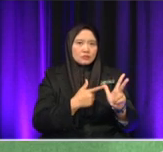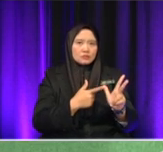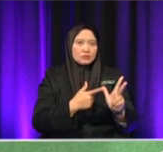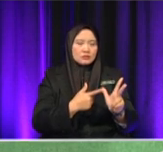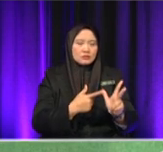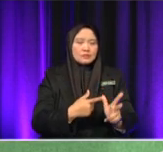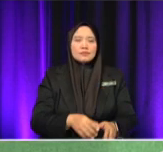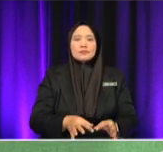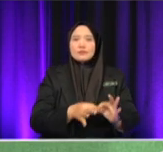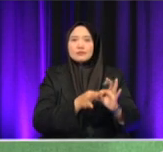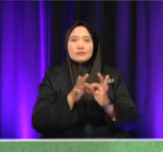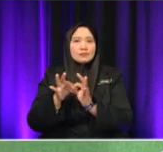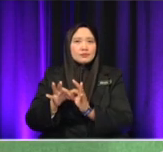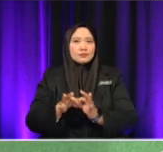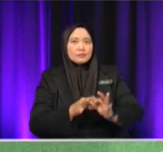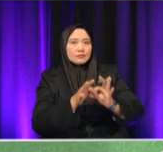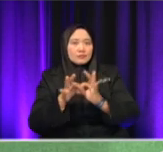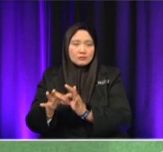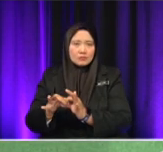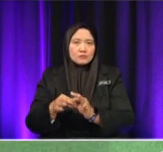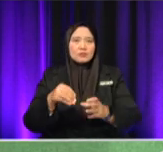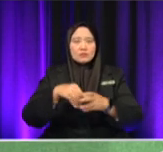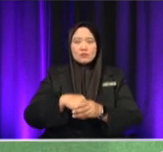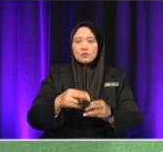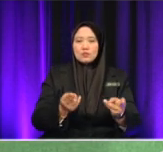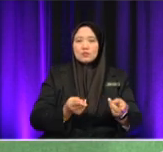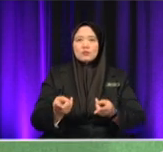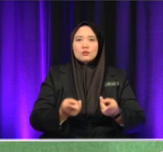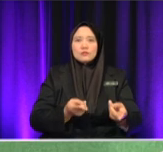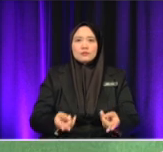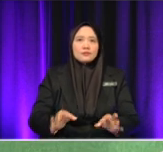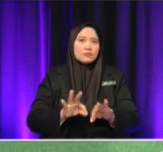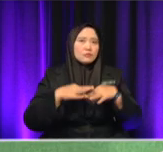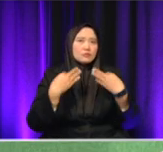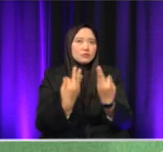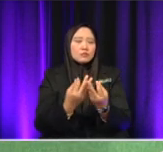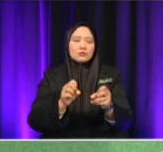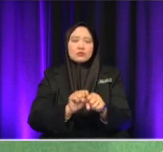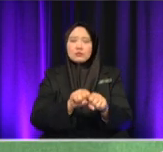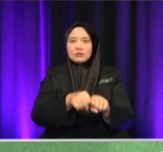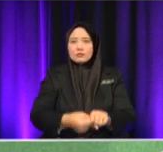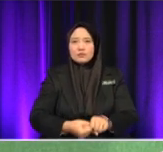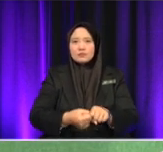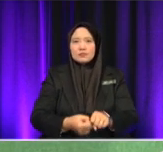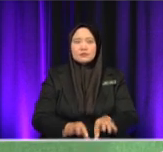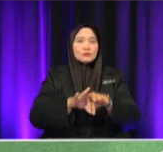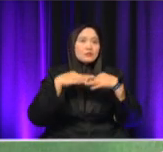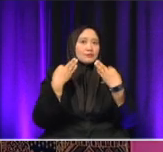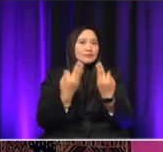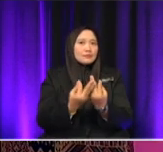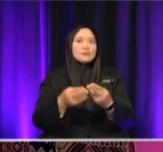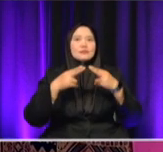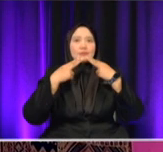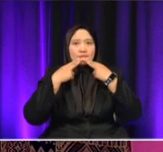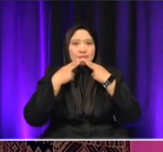rumah tangga agar keluarga Harmoni adalah kita melakukan urusan-urusan tanggung jawab rumah tangga ini bisa membersihkan rumah